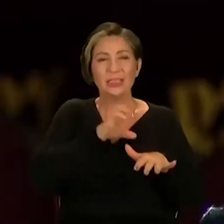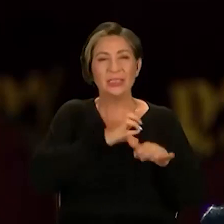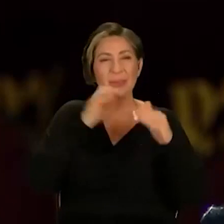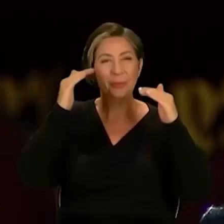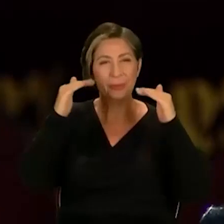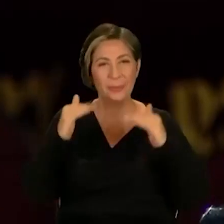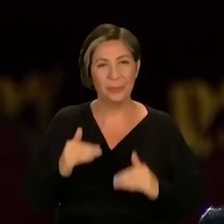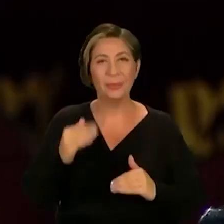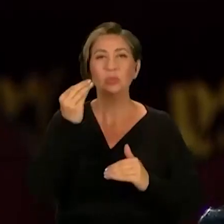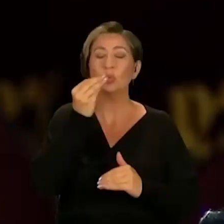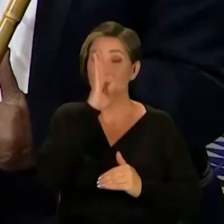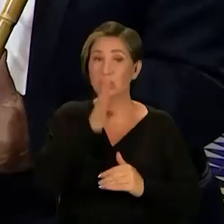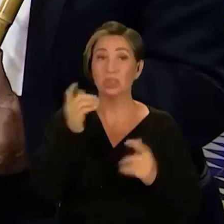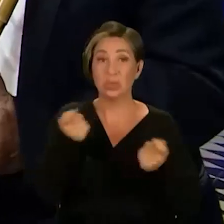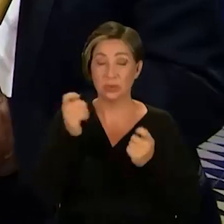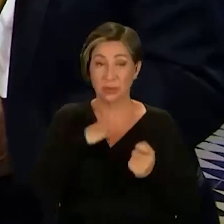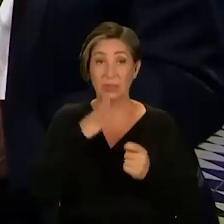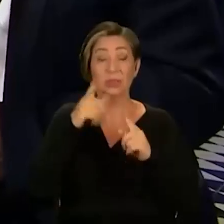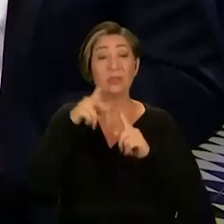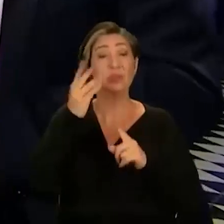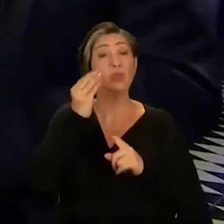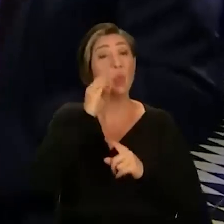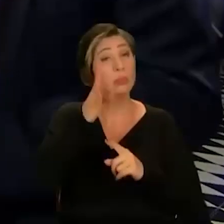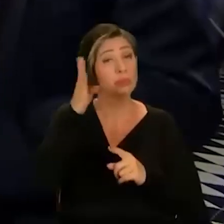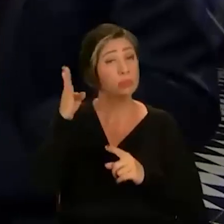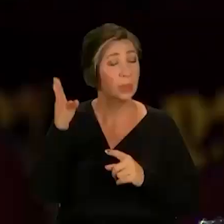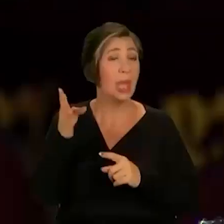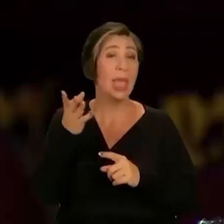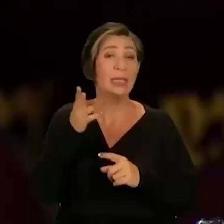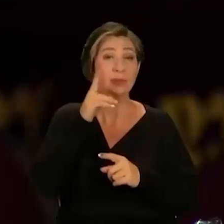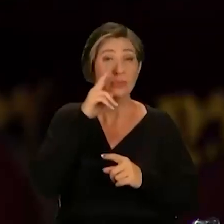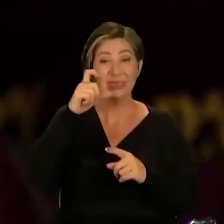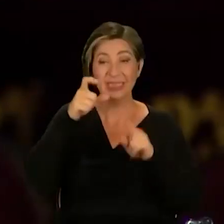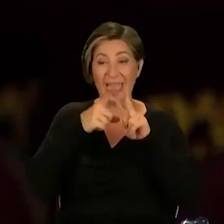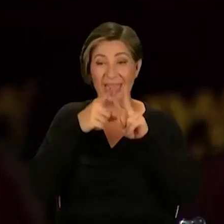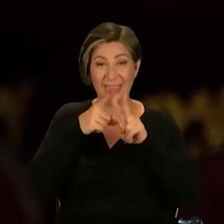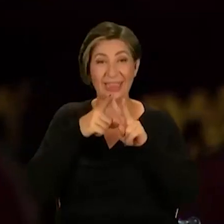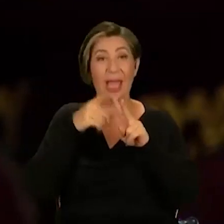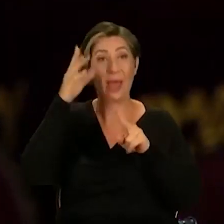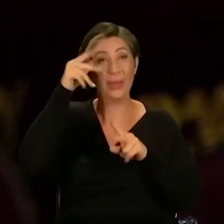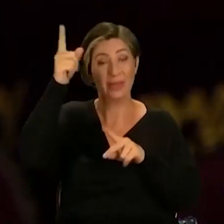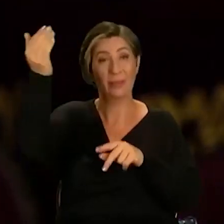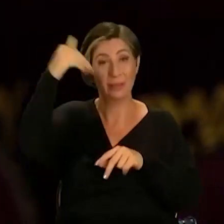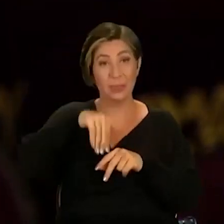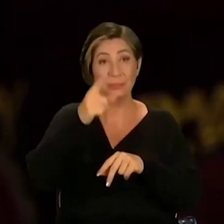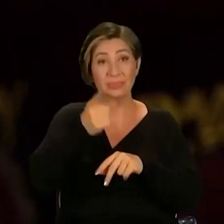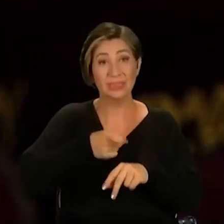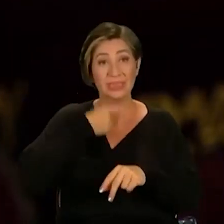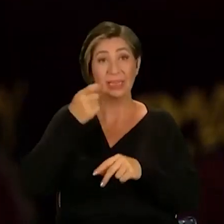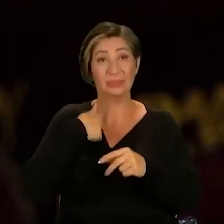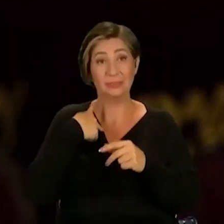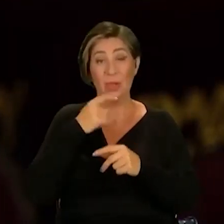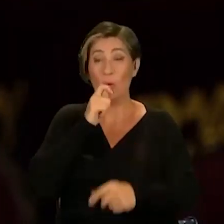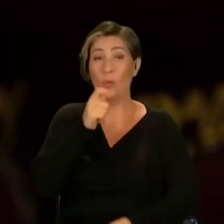kadar çok ciddi çalışmalarımız var. Birçok televizyona çıktık. En son CNN Amerika'dan Gupta geldi. Bir saat ek röportaj yaptı